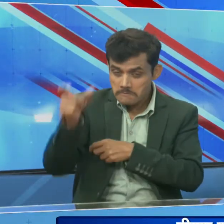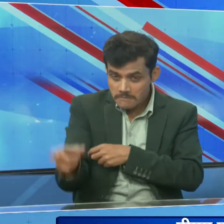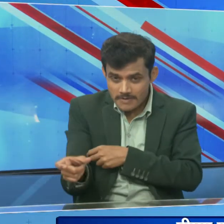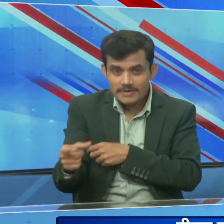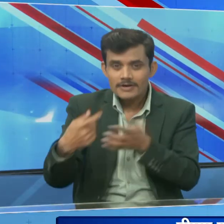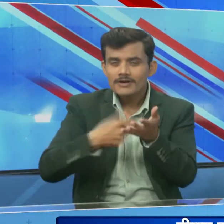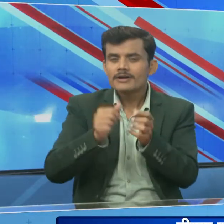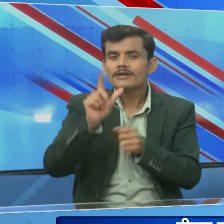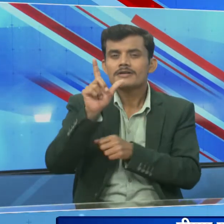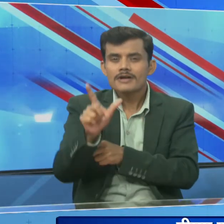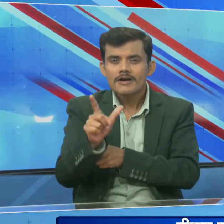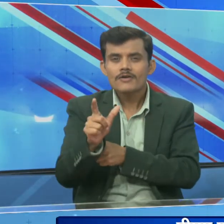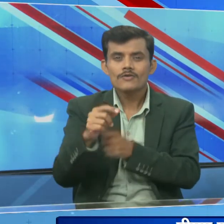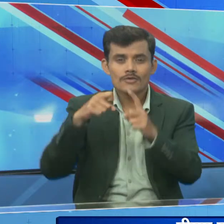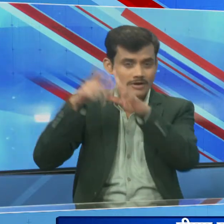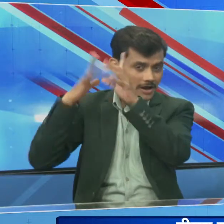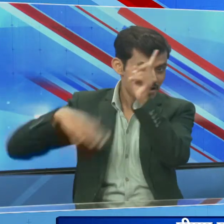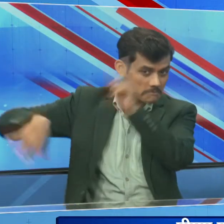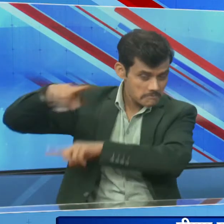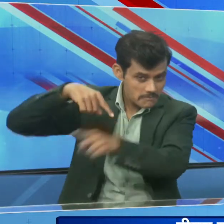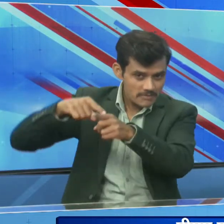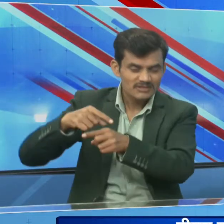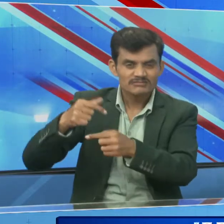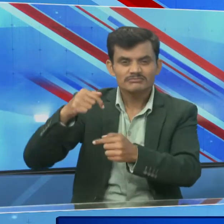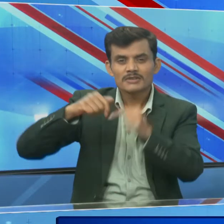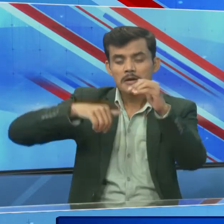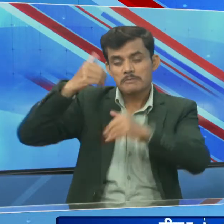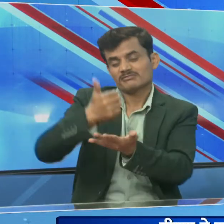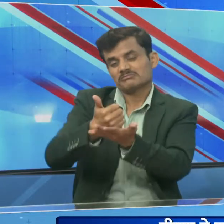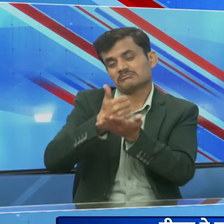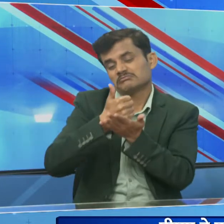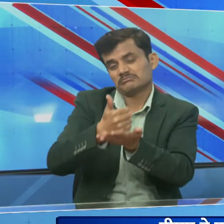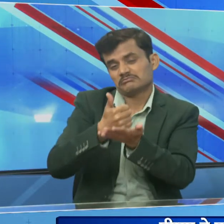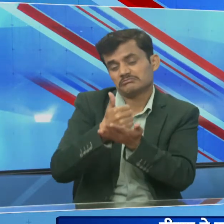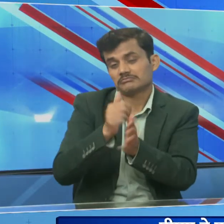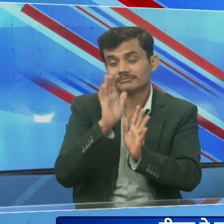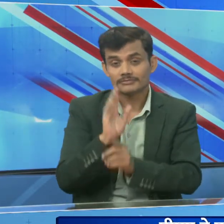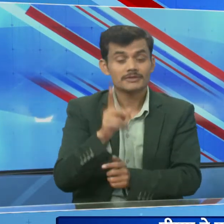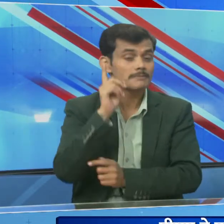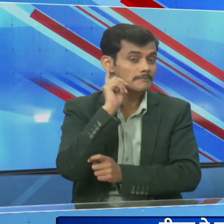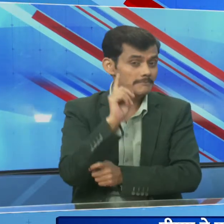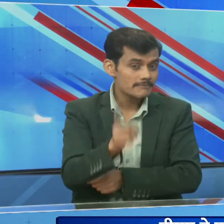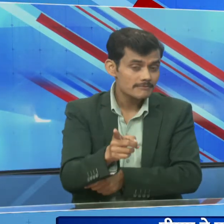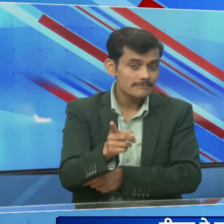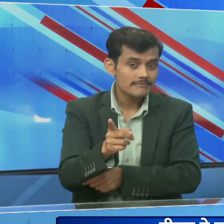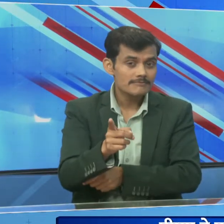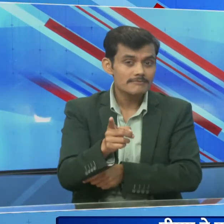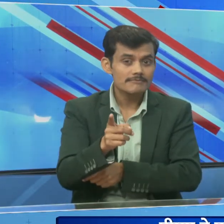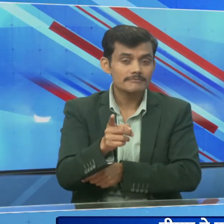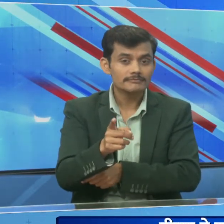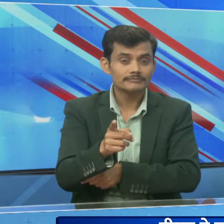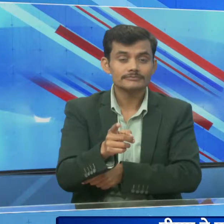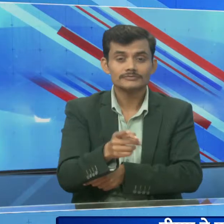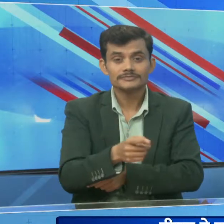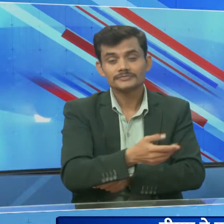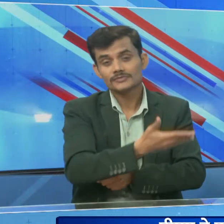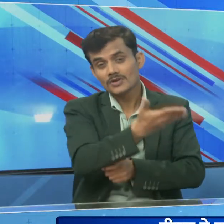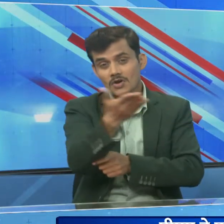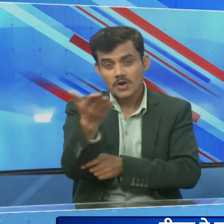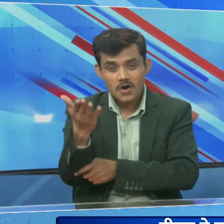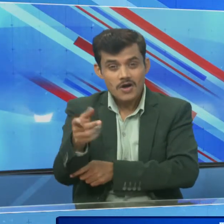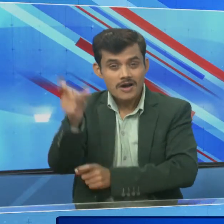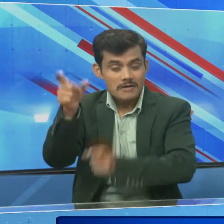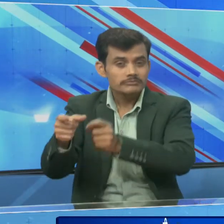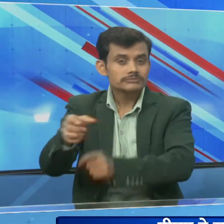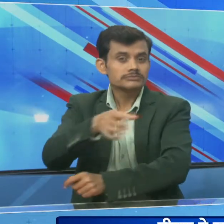के लोगों से वोट तो मांगेंगे, लेकिन आपके हक